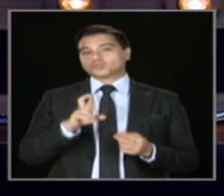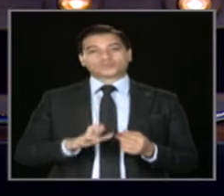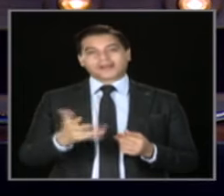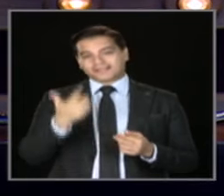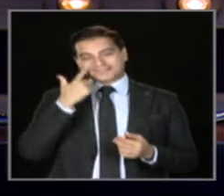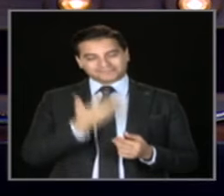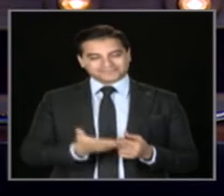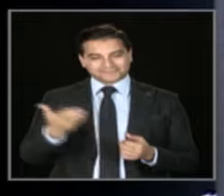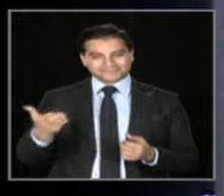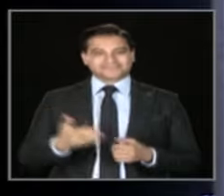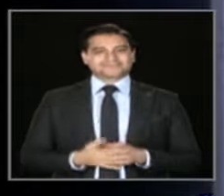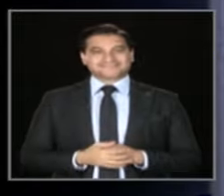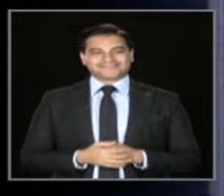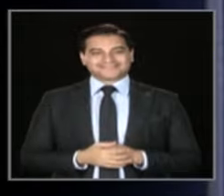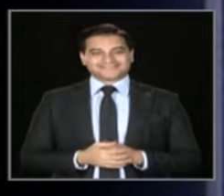السؤال